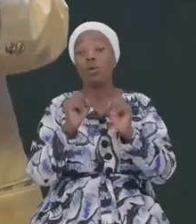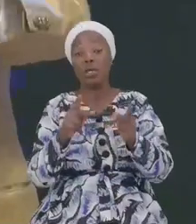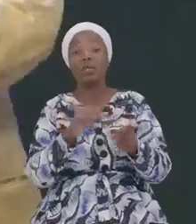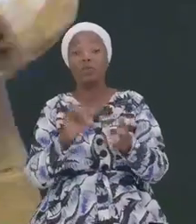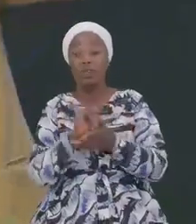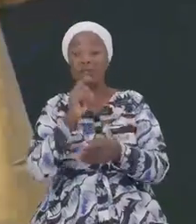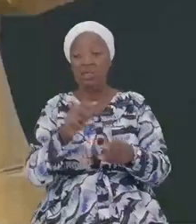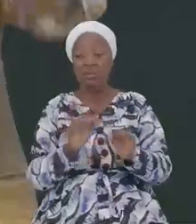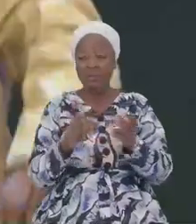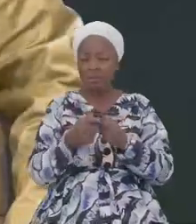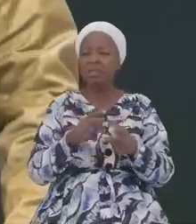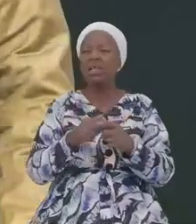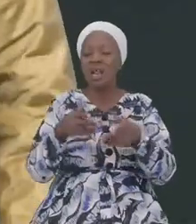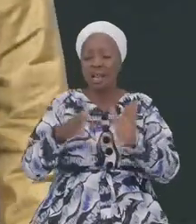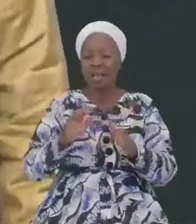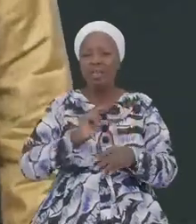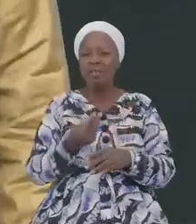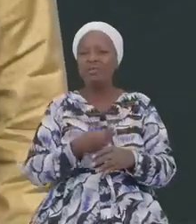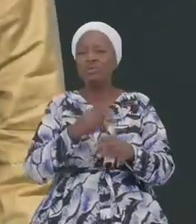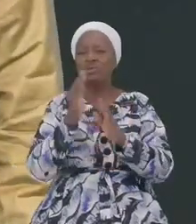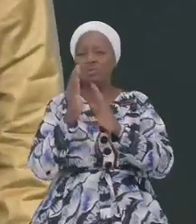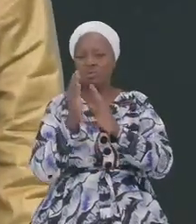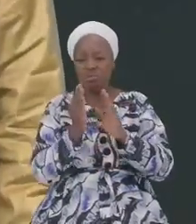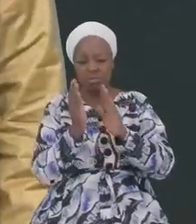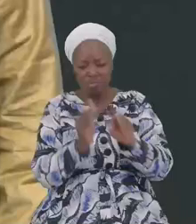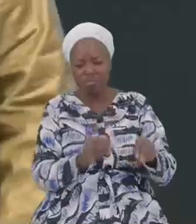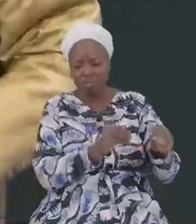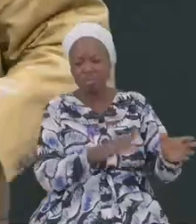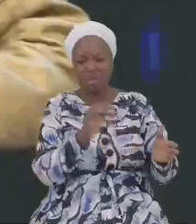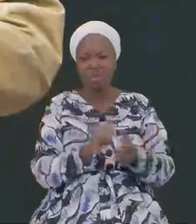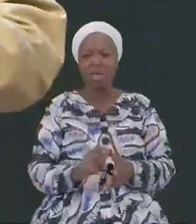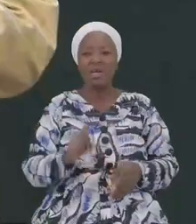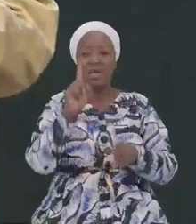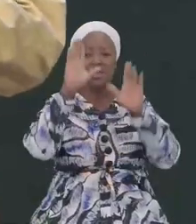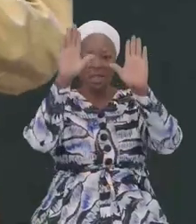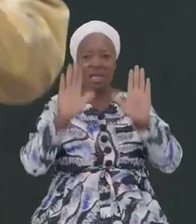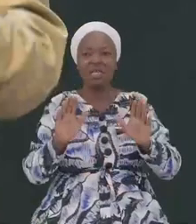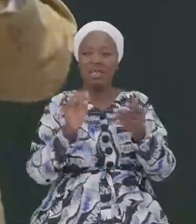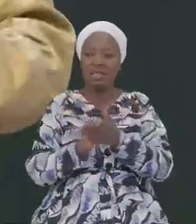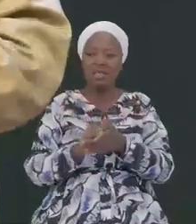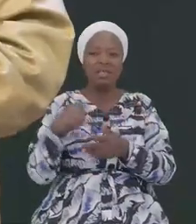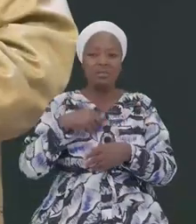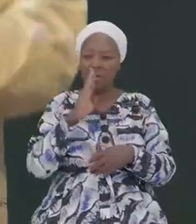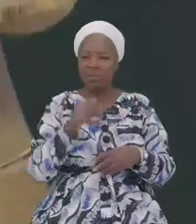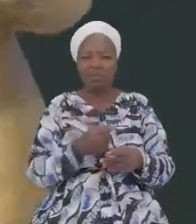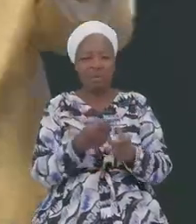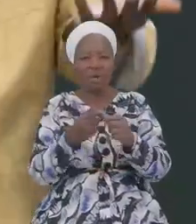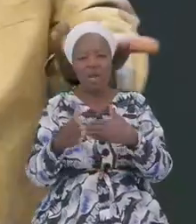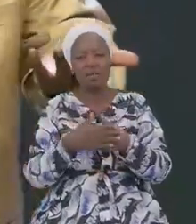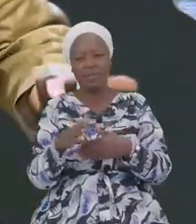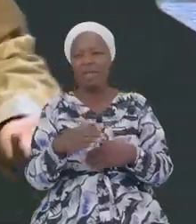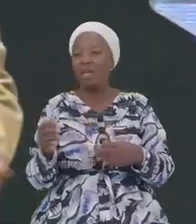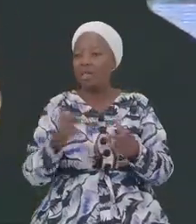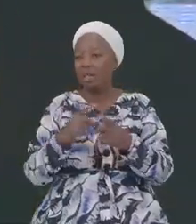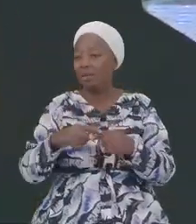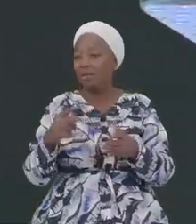alors nous laissons tomber tout. Nous laissons tomber l'excellence. Laissons tomber ce qu'on poursuit.